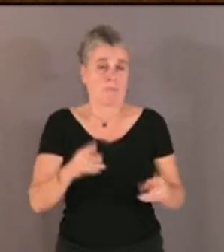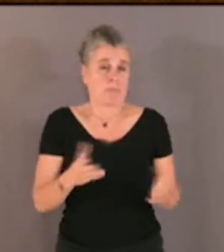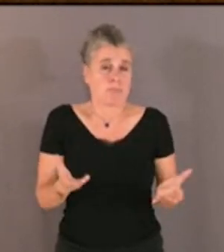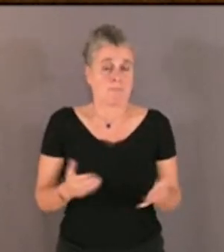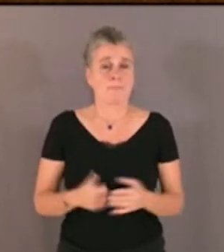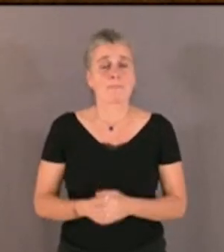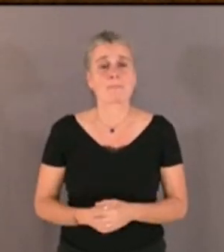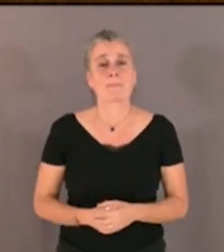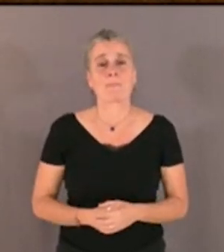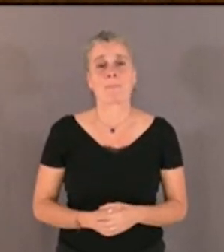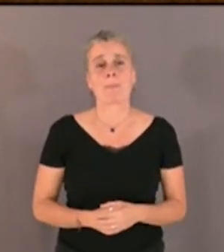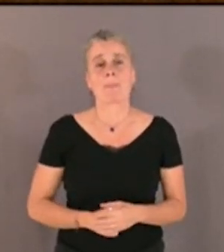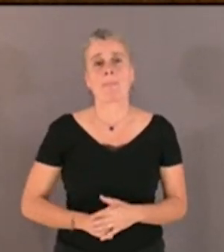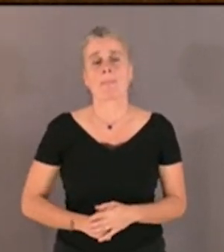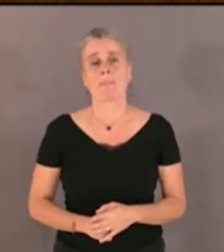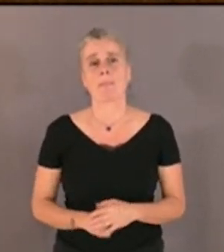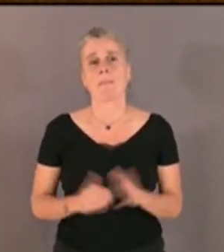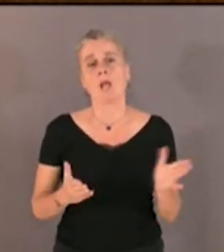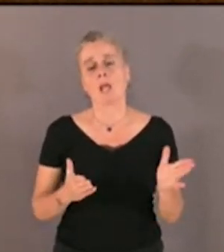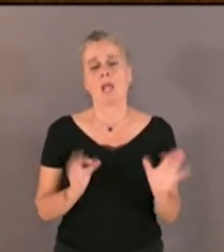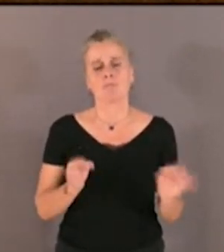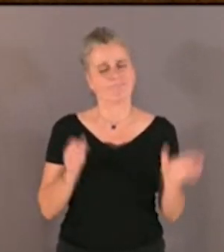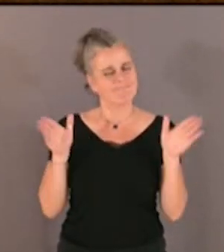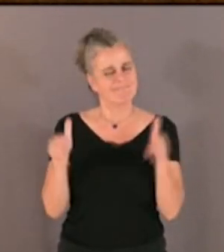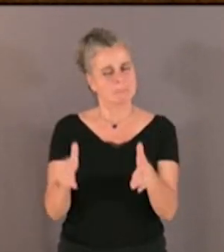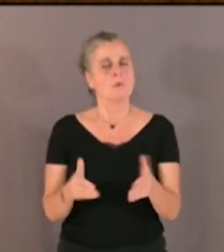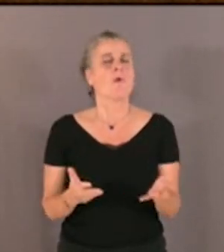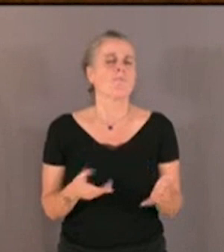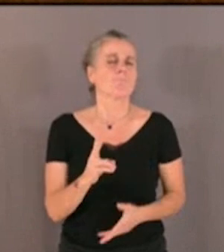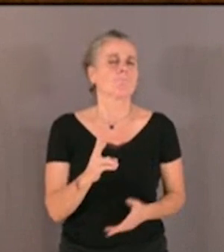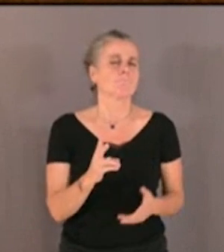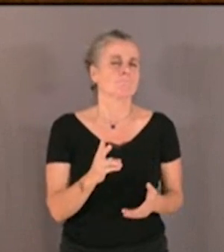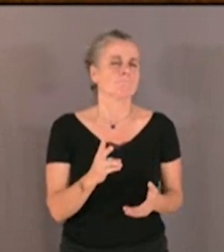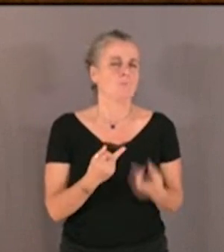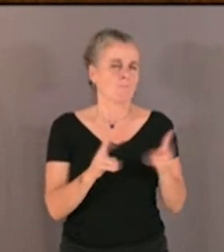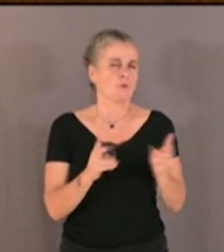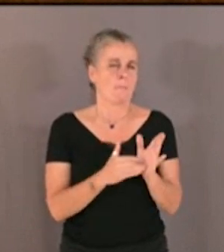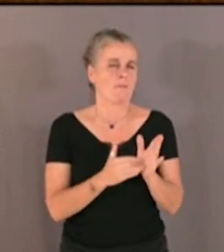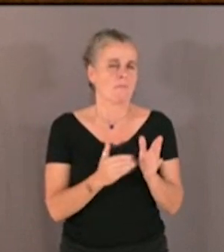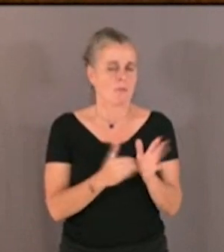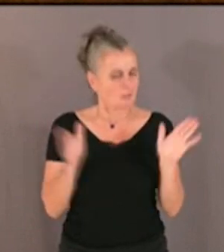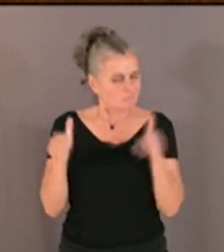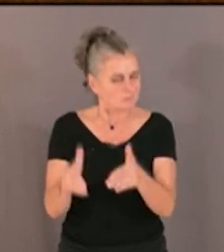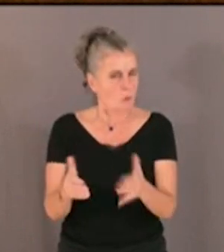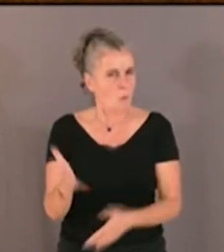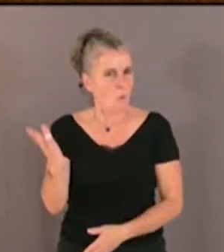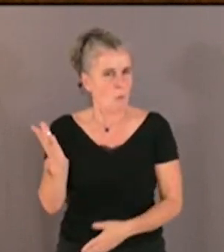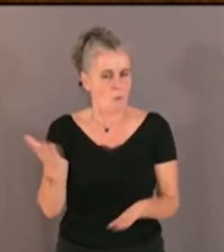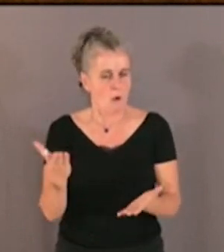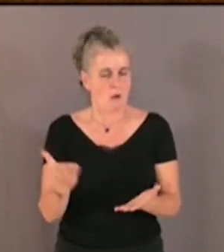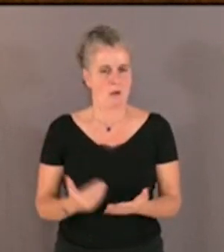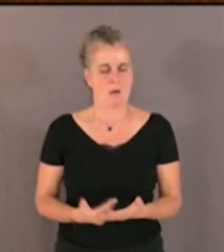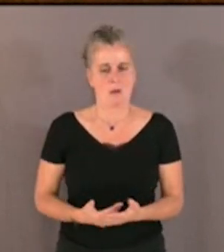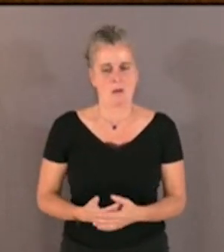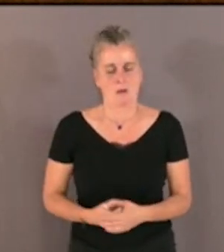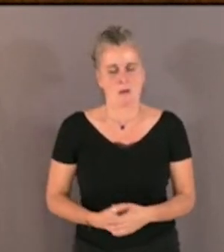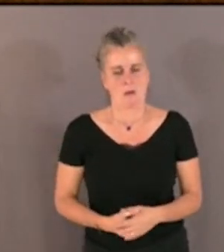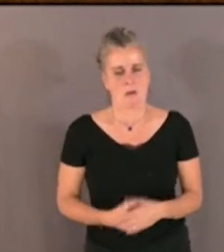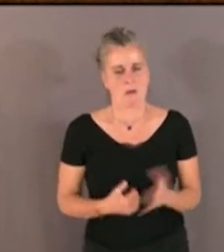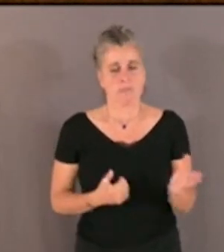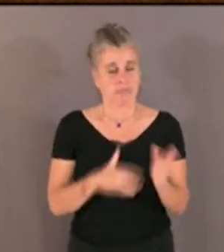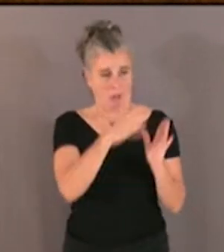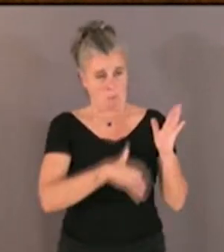particulier sur cette ville de Marseille. Donc vos rapports